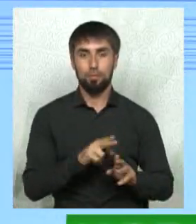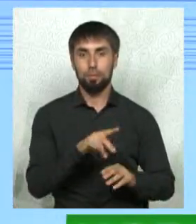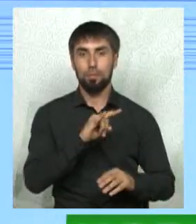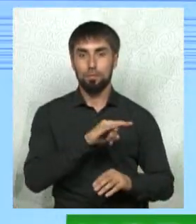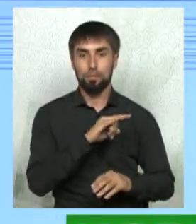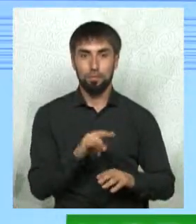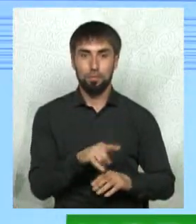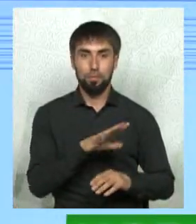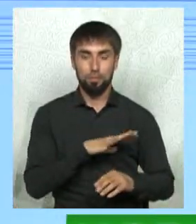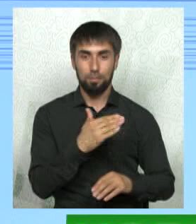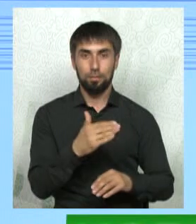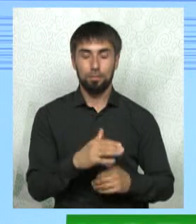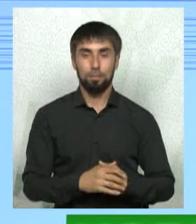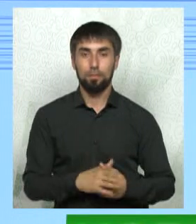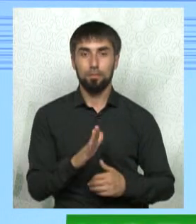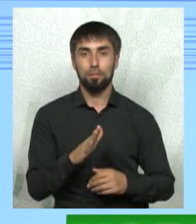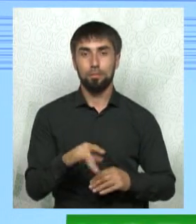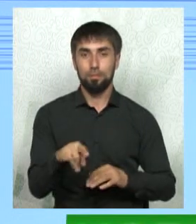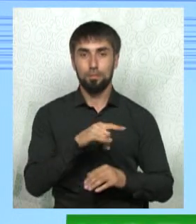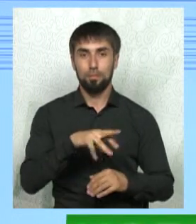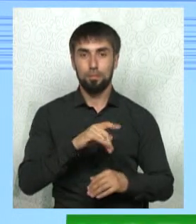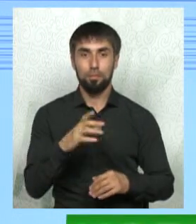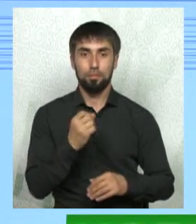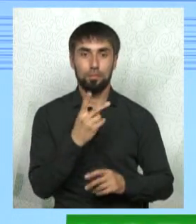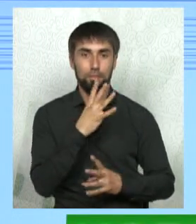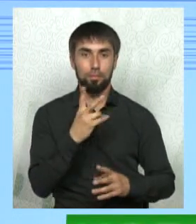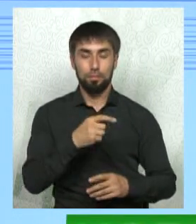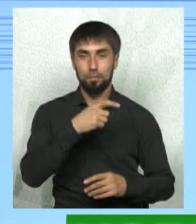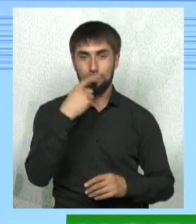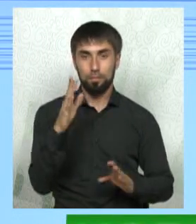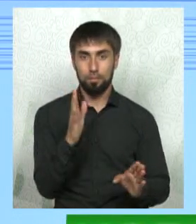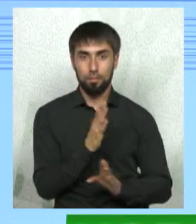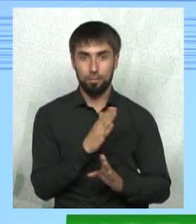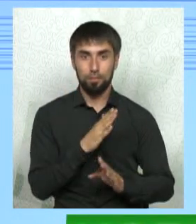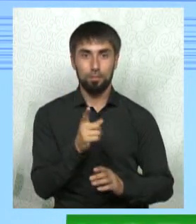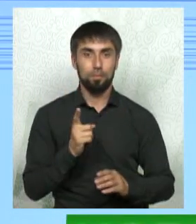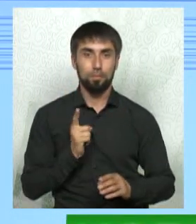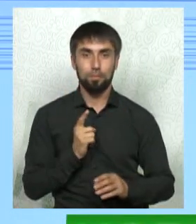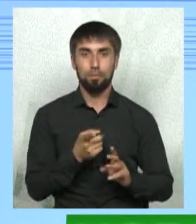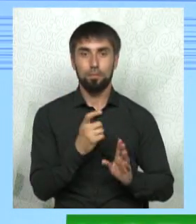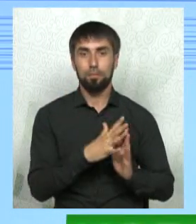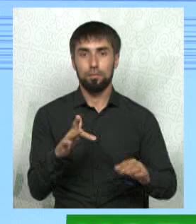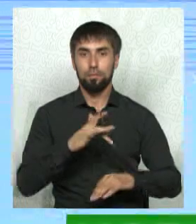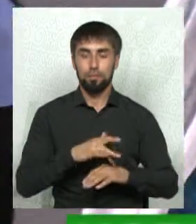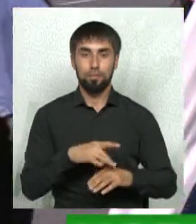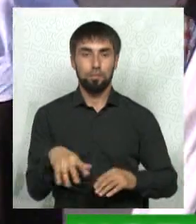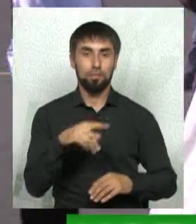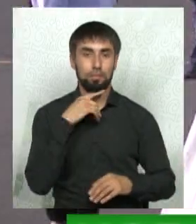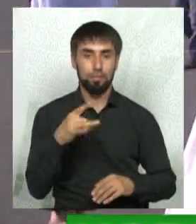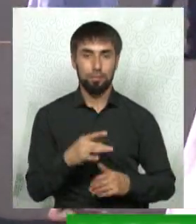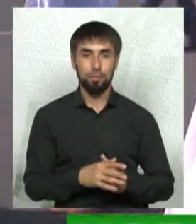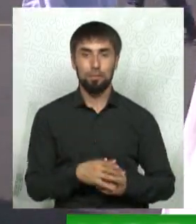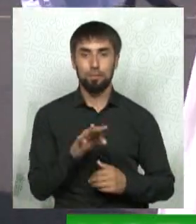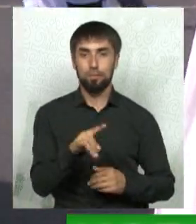бойца смешанных единоборств приземлился в аэропорту Магас, где, несмотря на жаркую погоду, его ждали сотни болельщиков со всей республики.